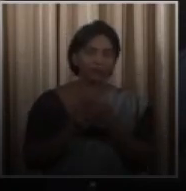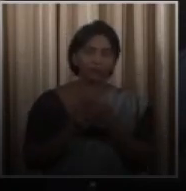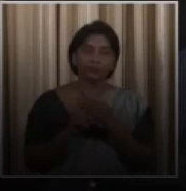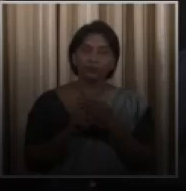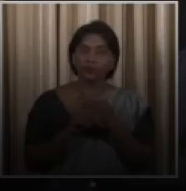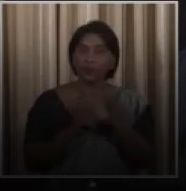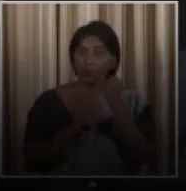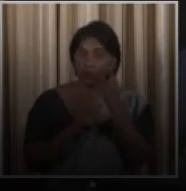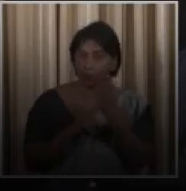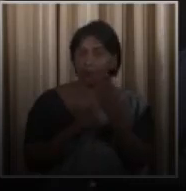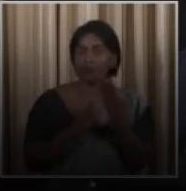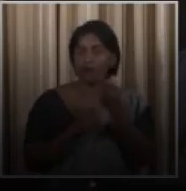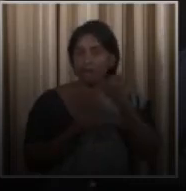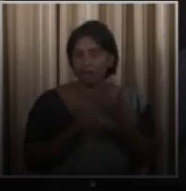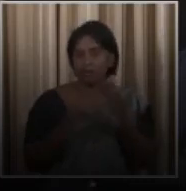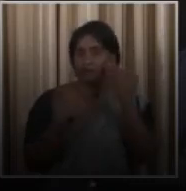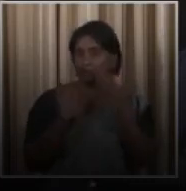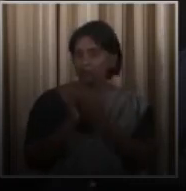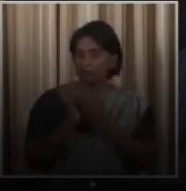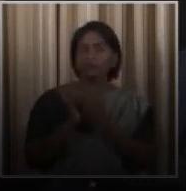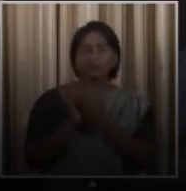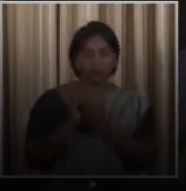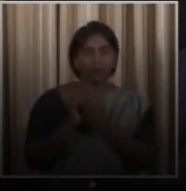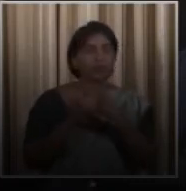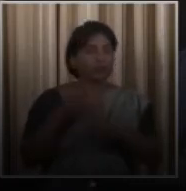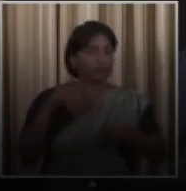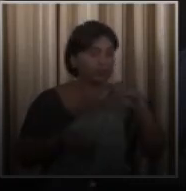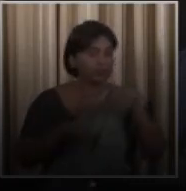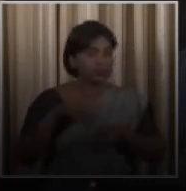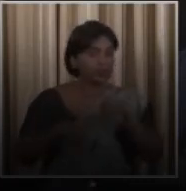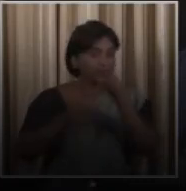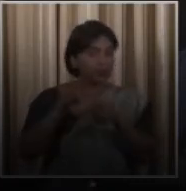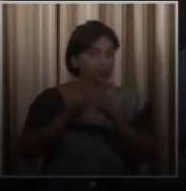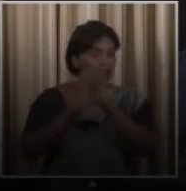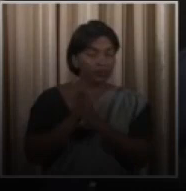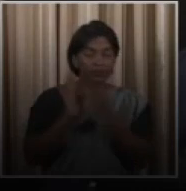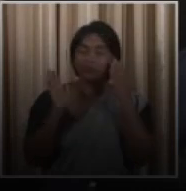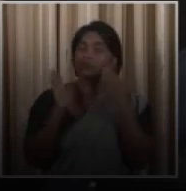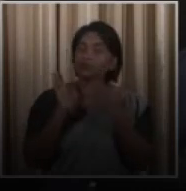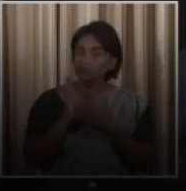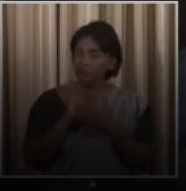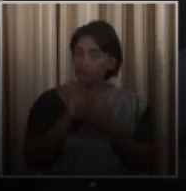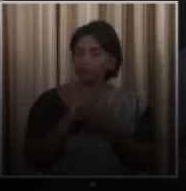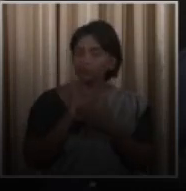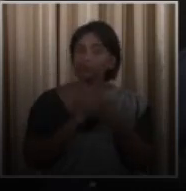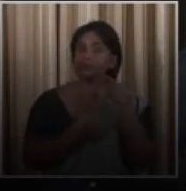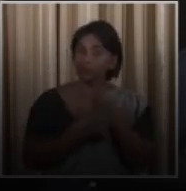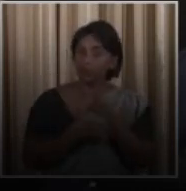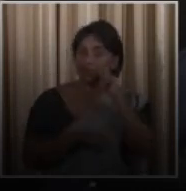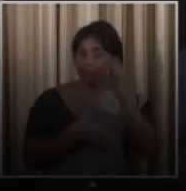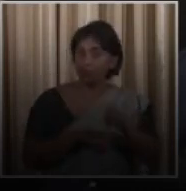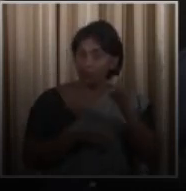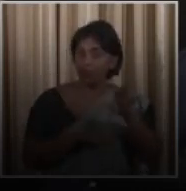රුපියල පිළිබඳව තිබෙන වටිනාකම තක්සේරු කරන් ඡන්ද සංඛ්‍යාව පදනම් කරගෙන තමයි ඒ ඒ